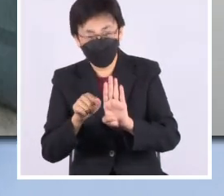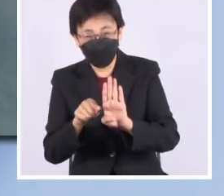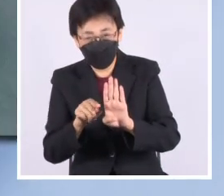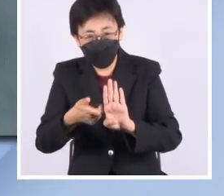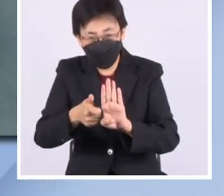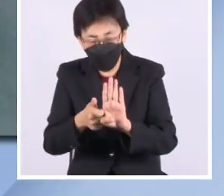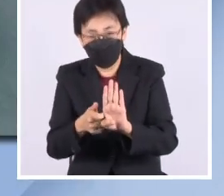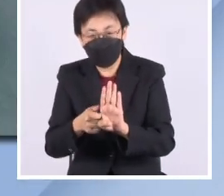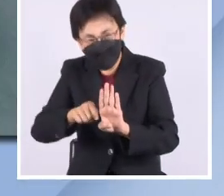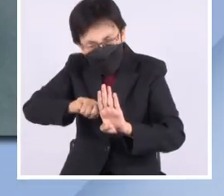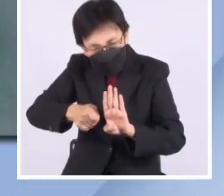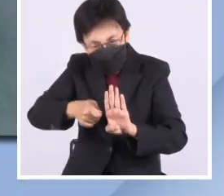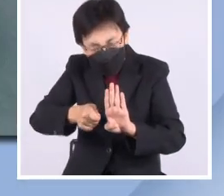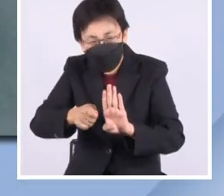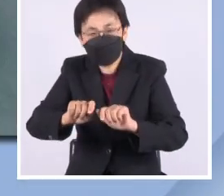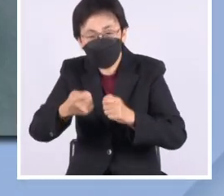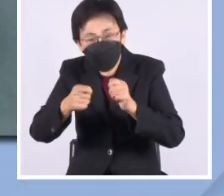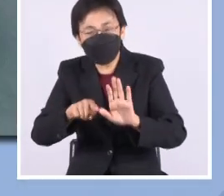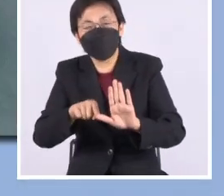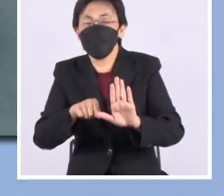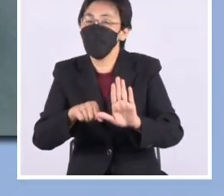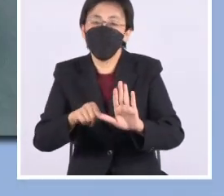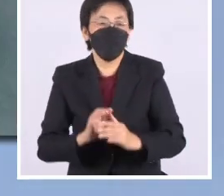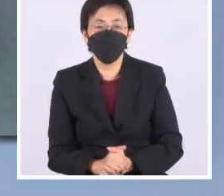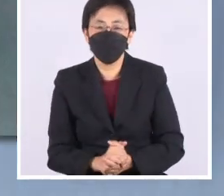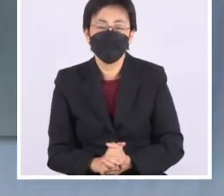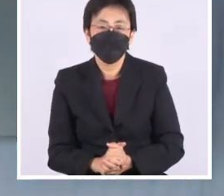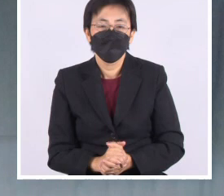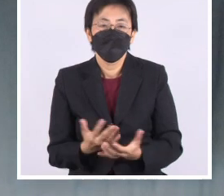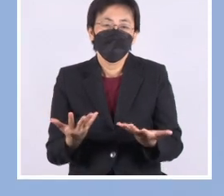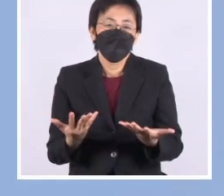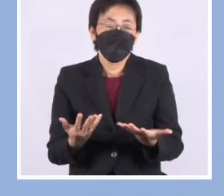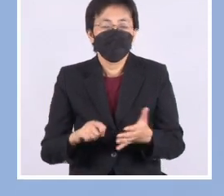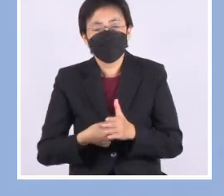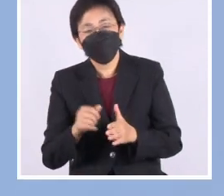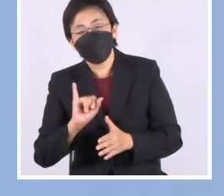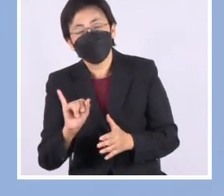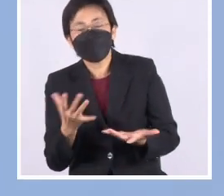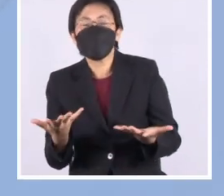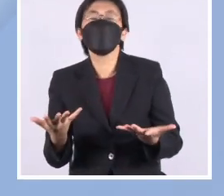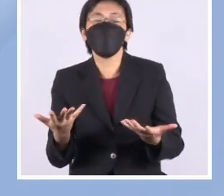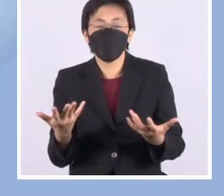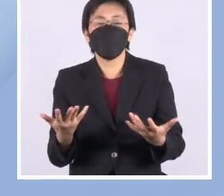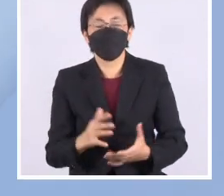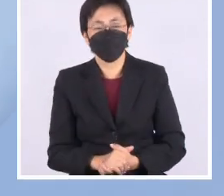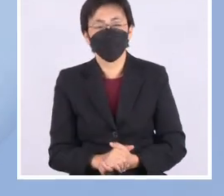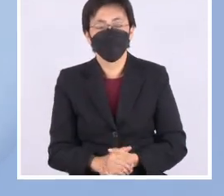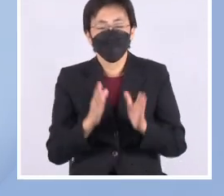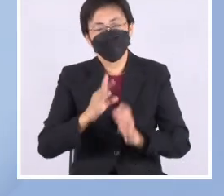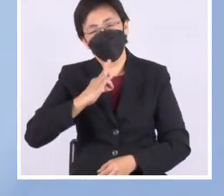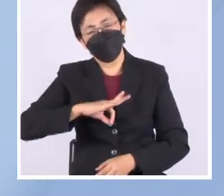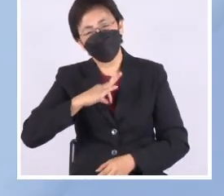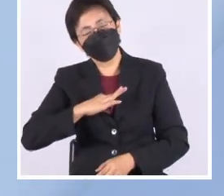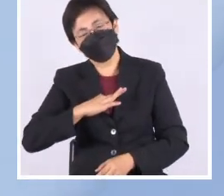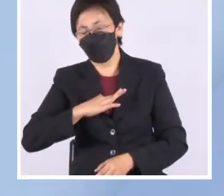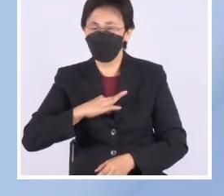ะ ครับ โอ้ย ตอนประตูยังไม่ทันได้ทำเลยอ่ะไม่ทันได้ซ่อมเลยอ่ะ นี่แหละค่ะนี่แหละค่ะก็เลยทำให้ทุกคนเนี่ยนะคะก็คือเข้า